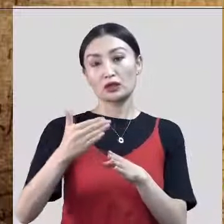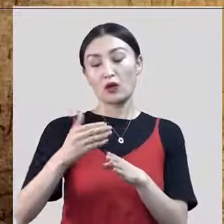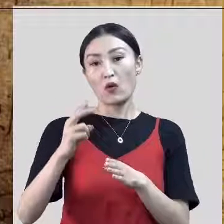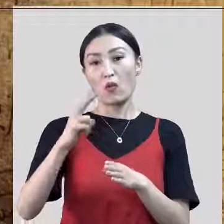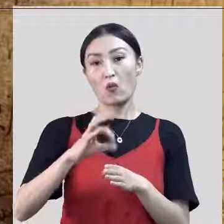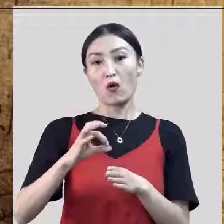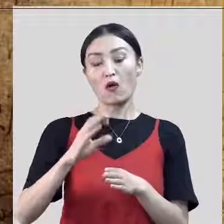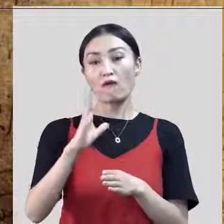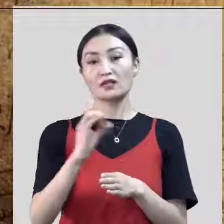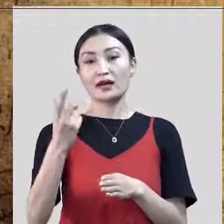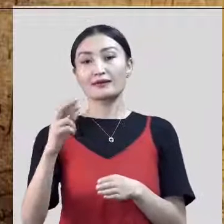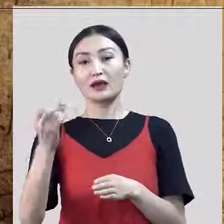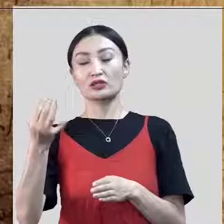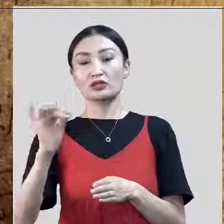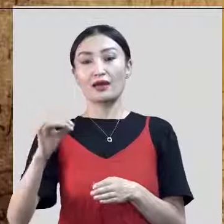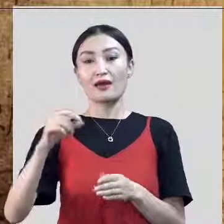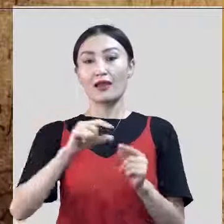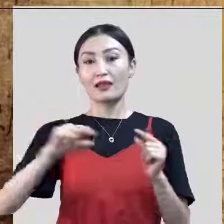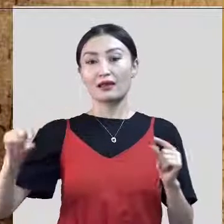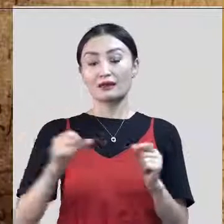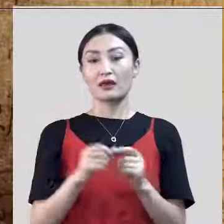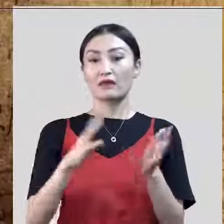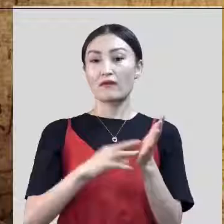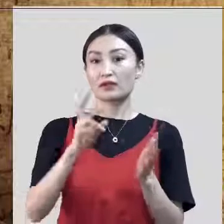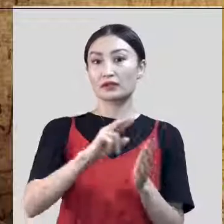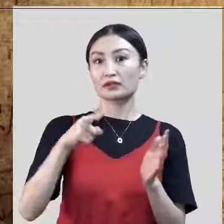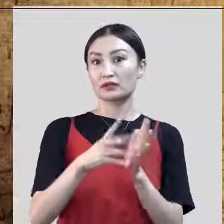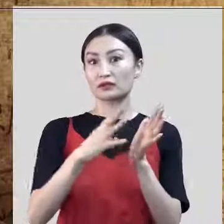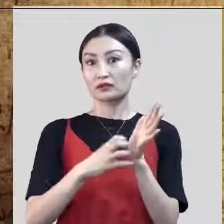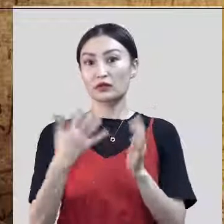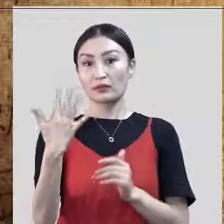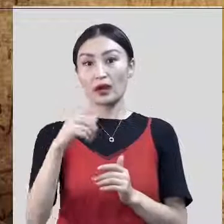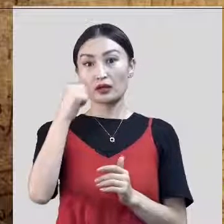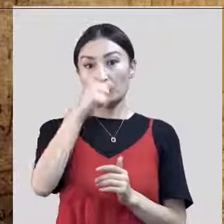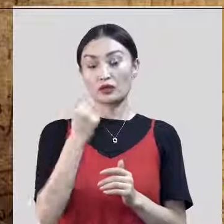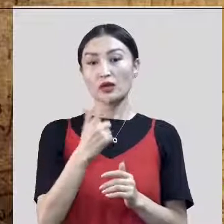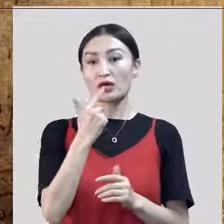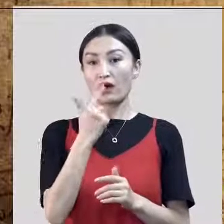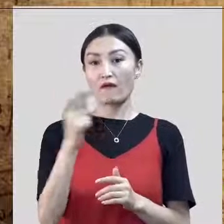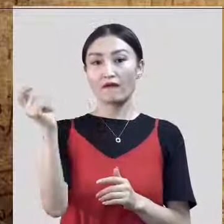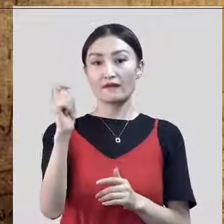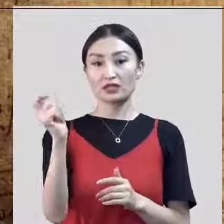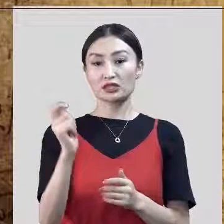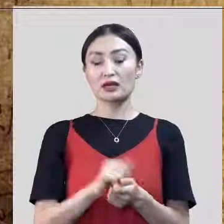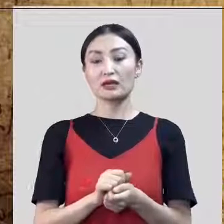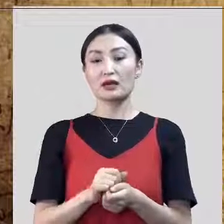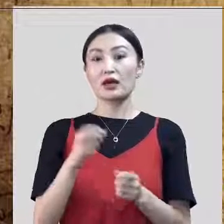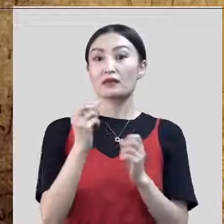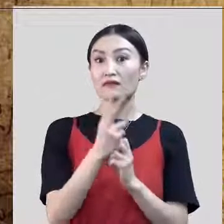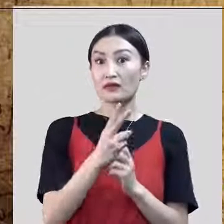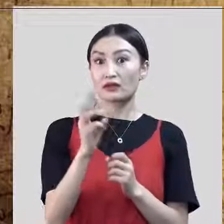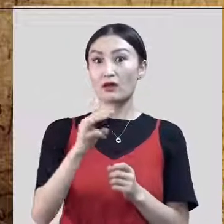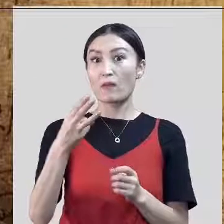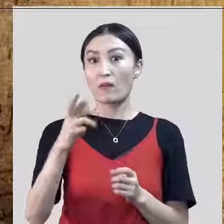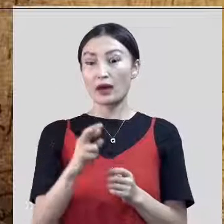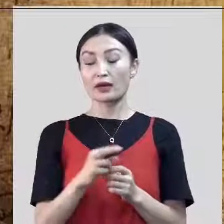восходящей линии 9 января 1905 год кровавое воскресенье 12